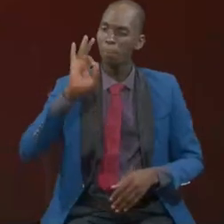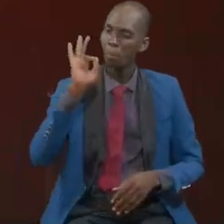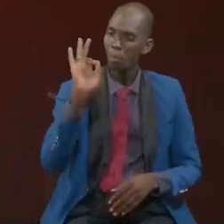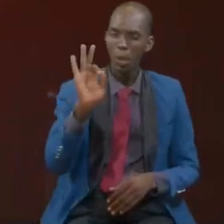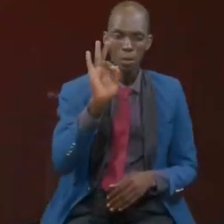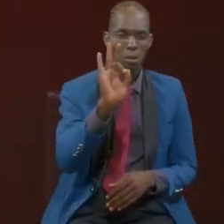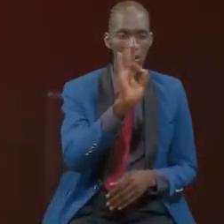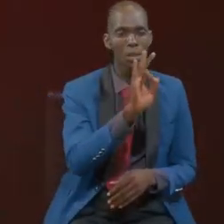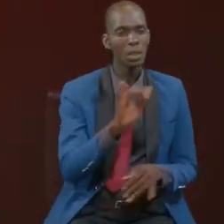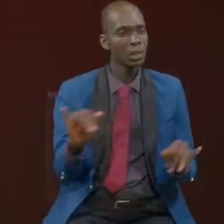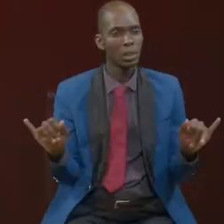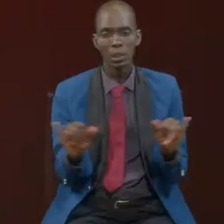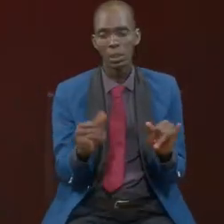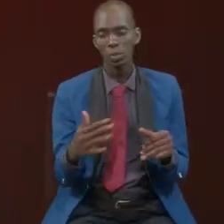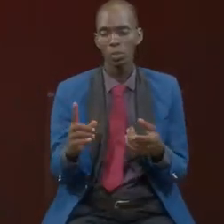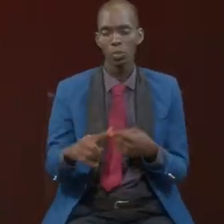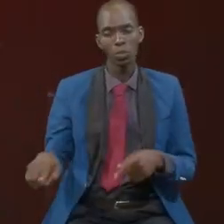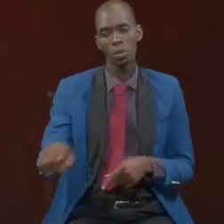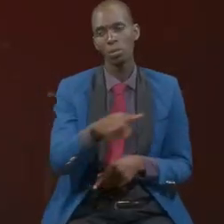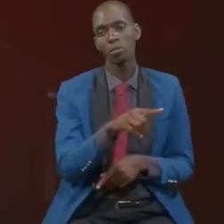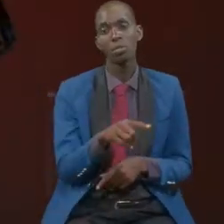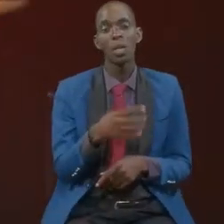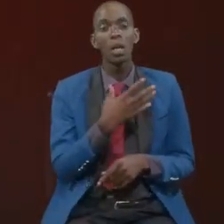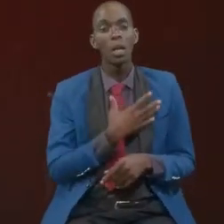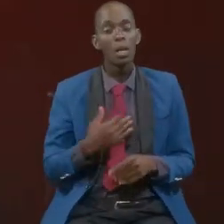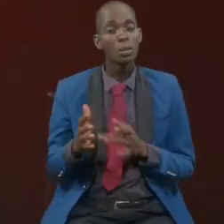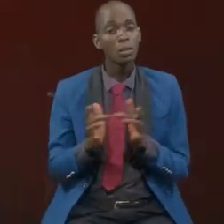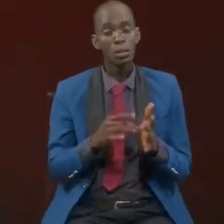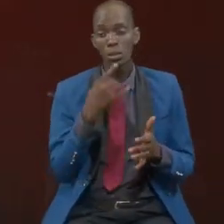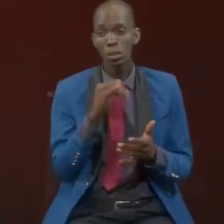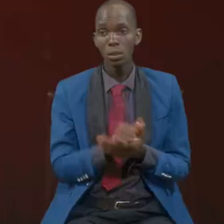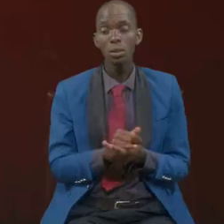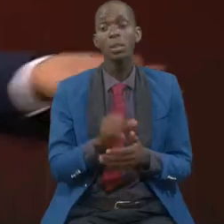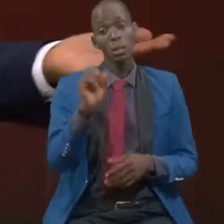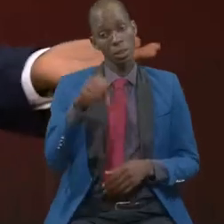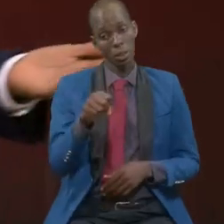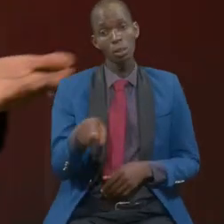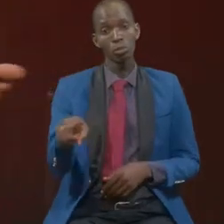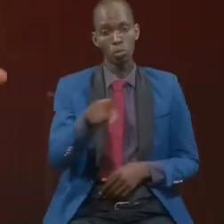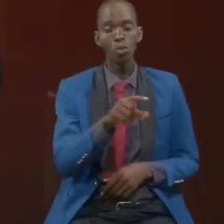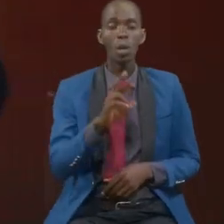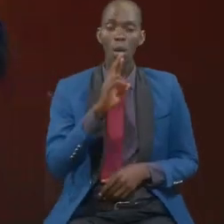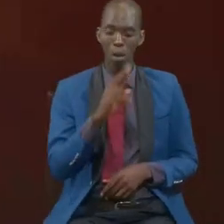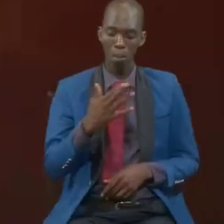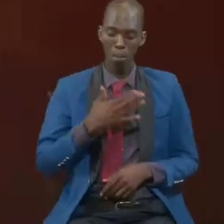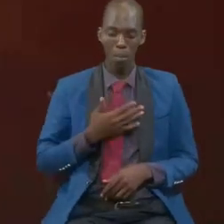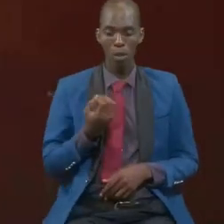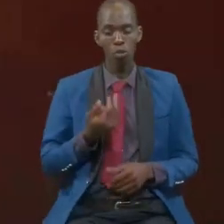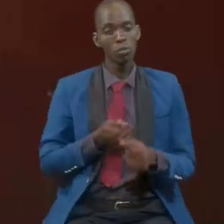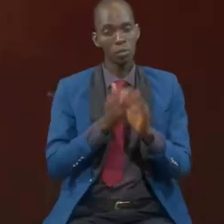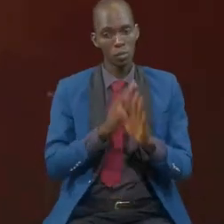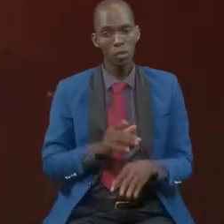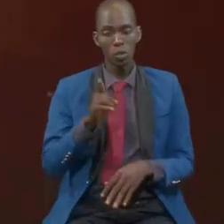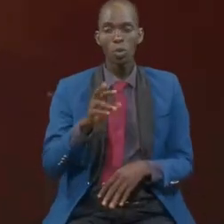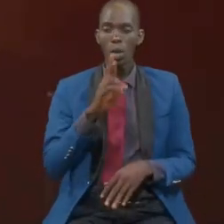prêché la même chose, et il a dit, oui, vous êtes mes disciples, oui, vous êtes